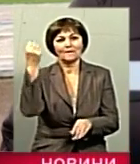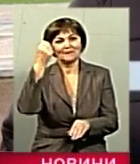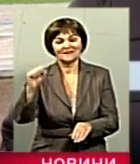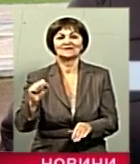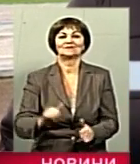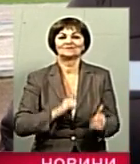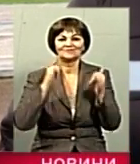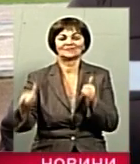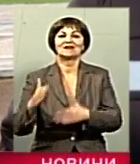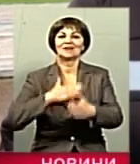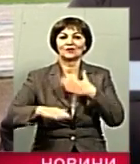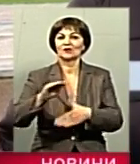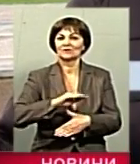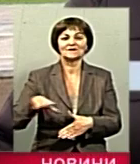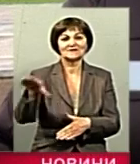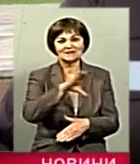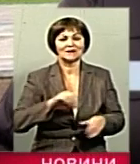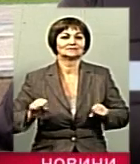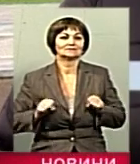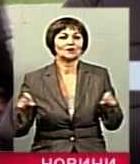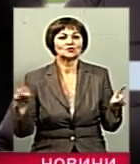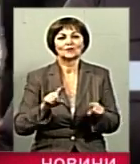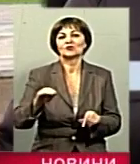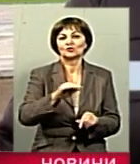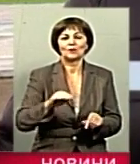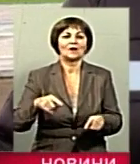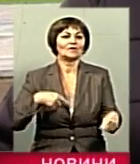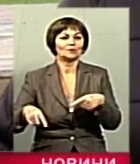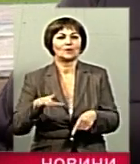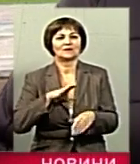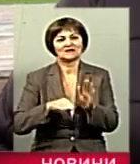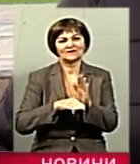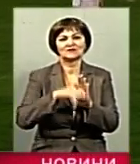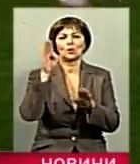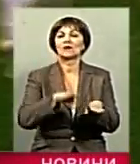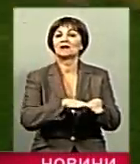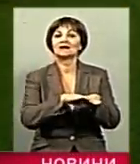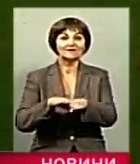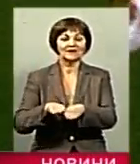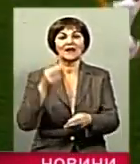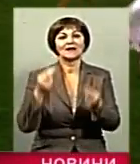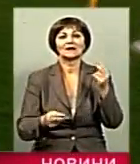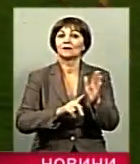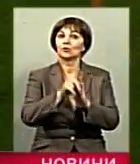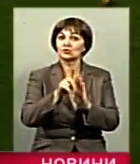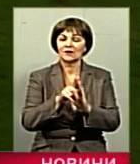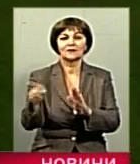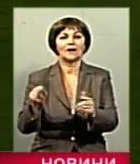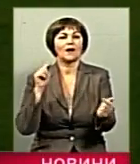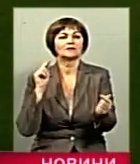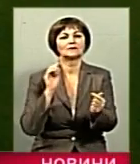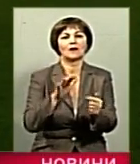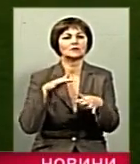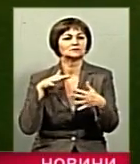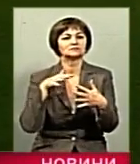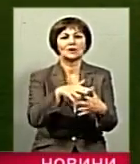задоволення житомирянам і робимо все для того, щоб Житомир і футбол був на високому рівні. Гра розпочалася атаками футболістів